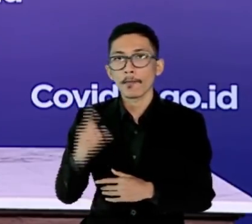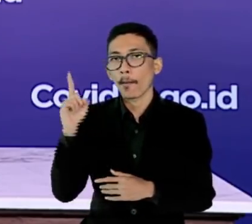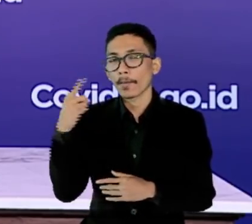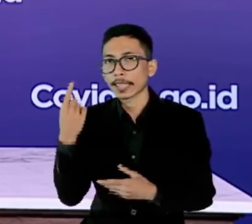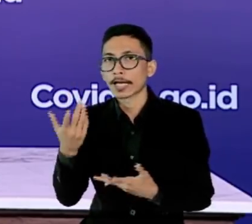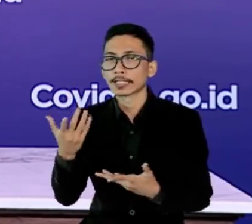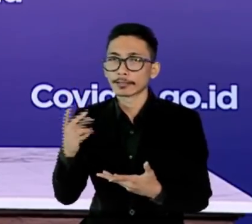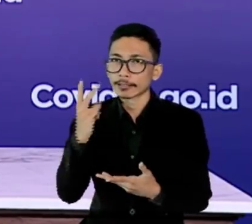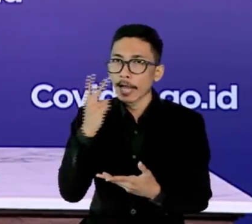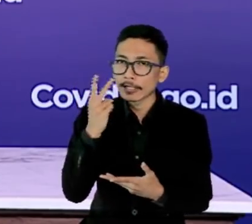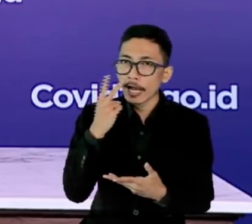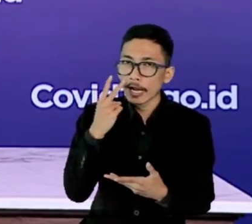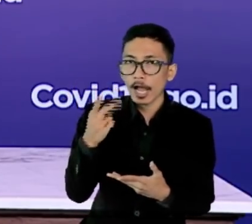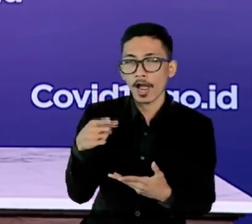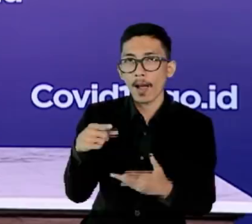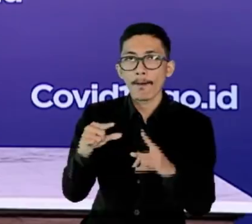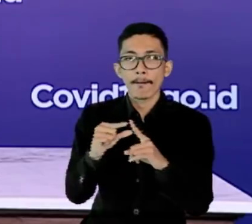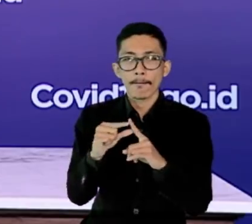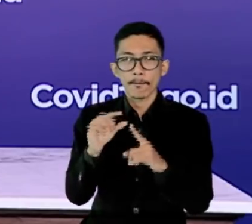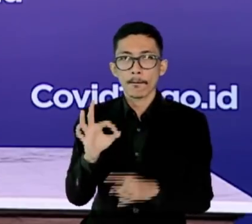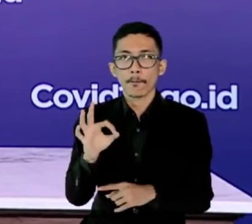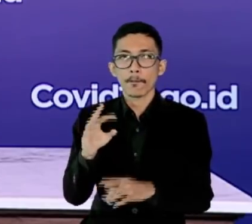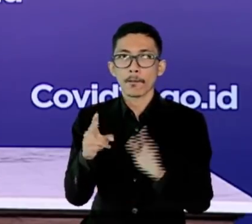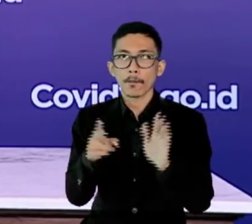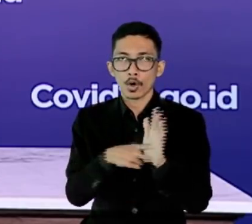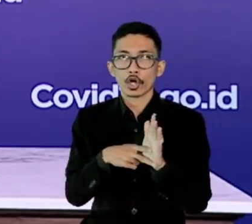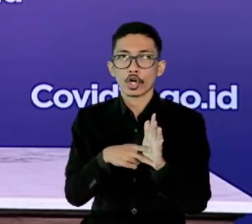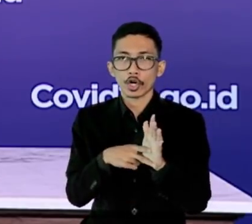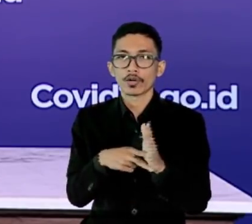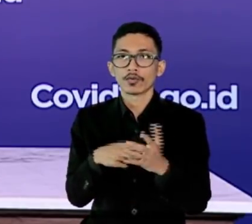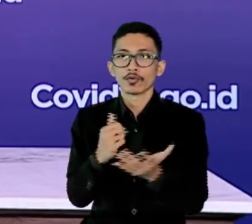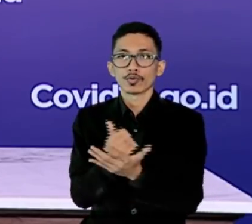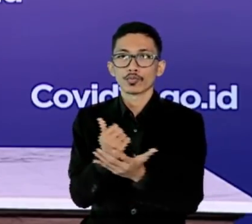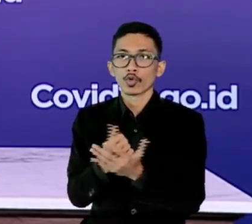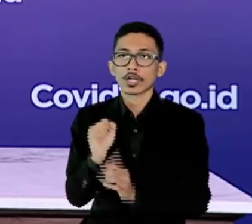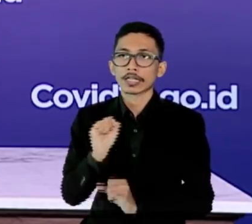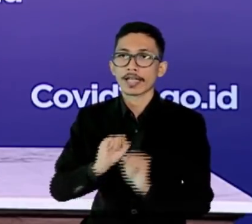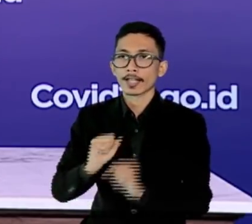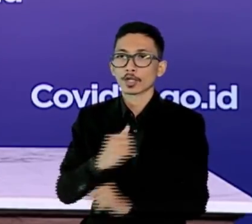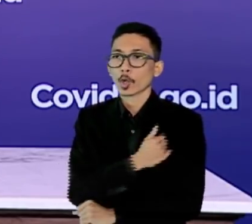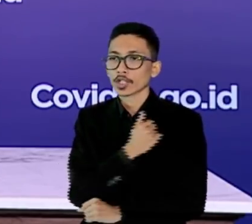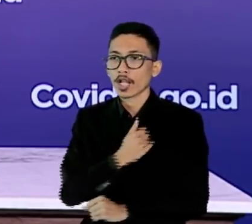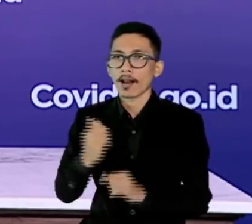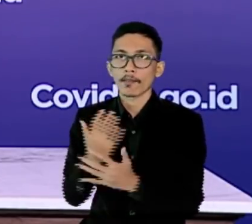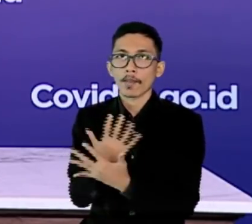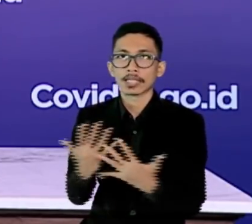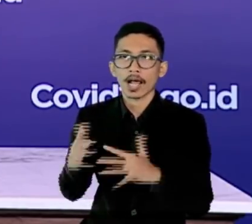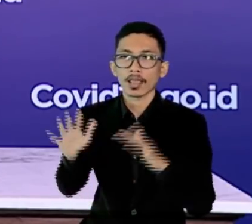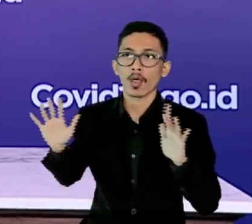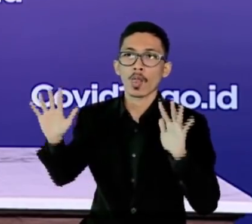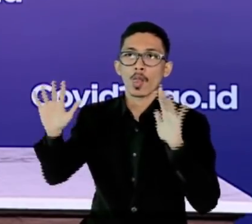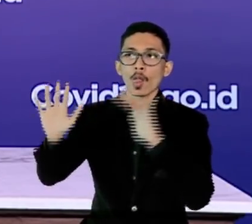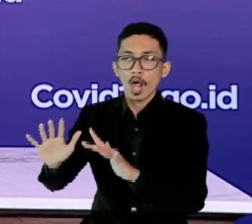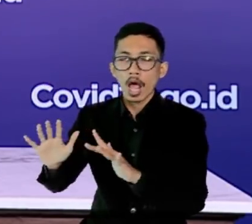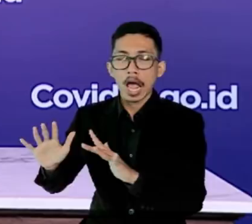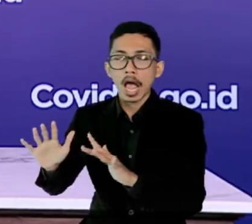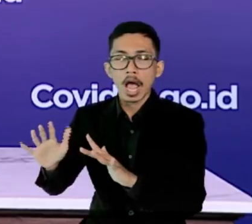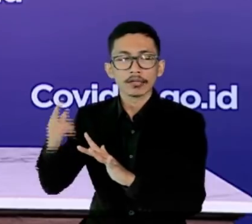pemerintah mengingat pelaksanaan PON akan meningkatkan kegiatan sosial masyarakat. Walaupun